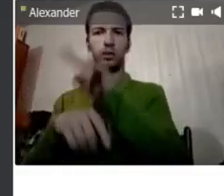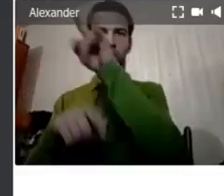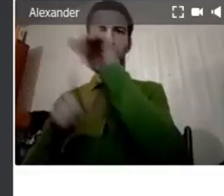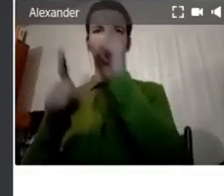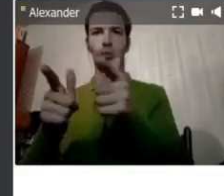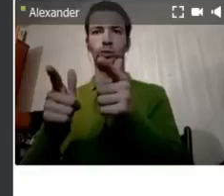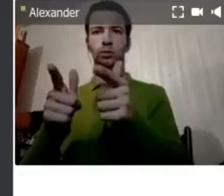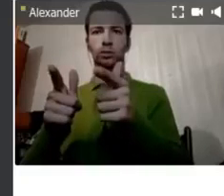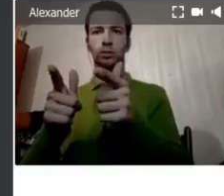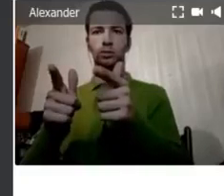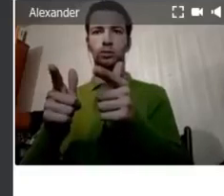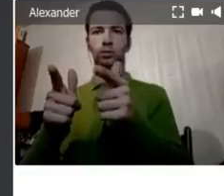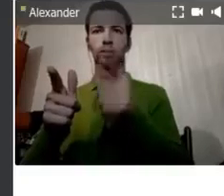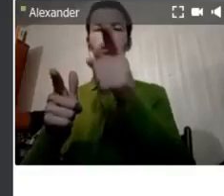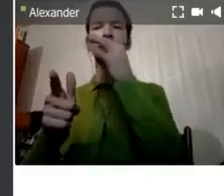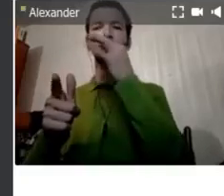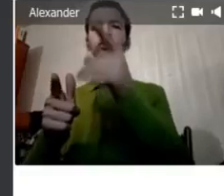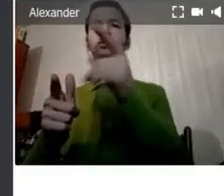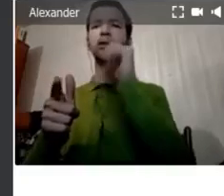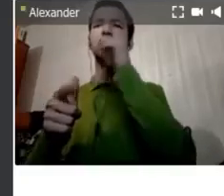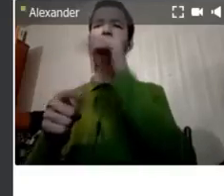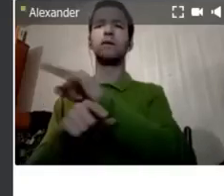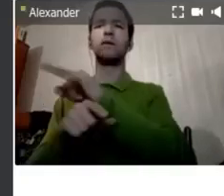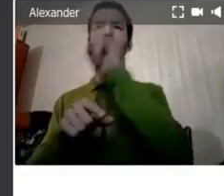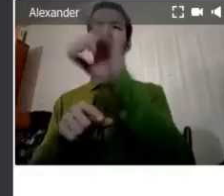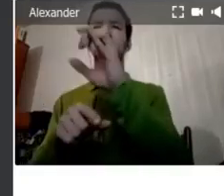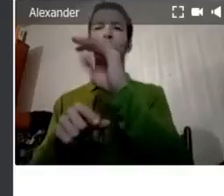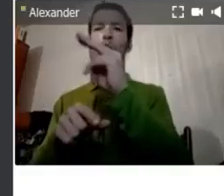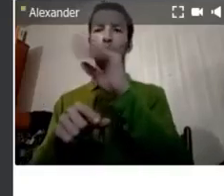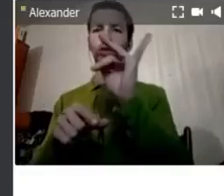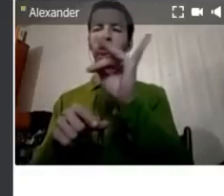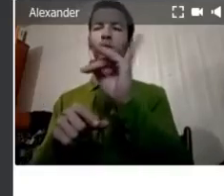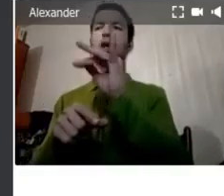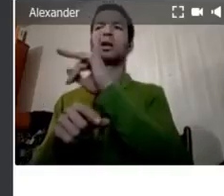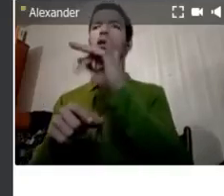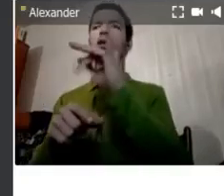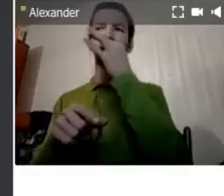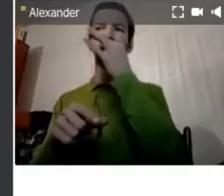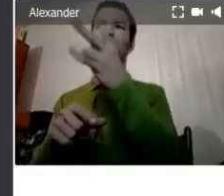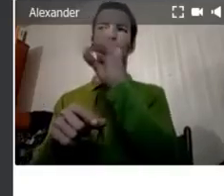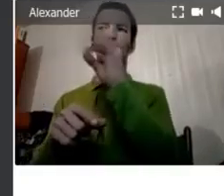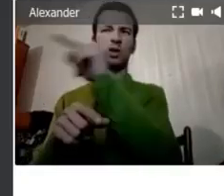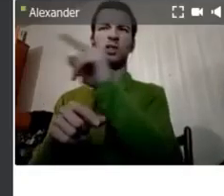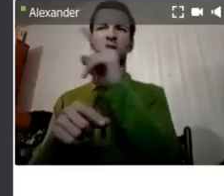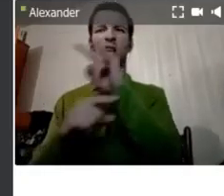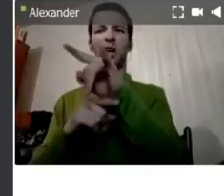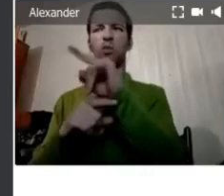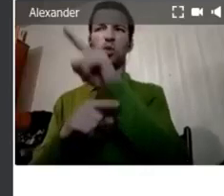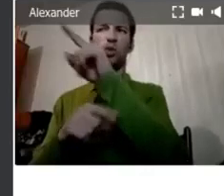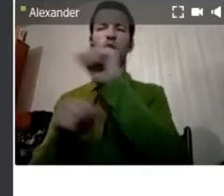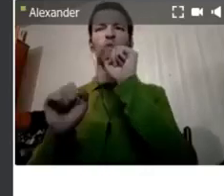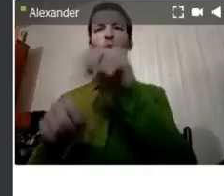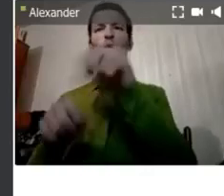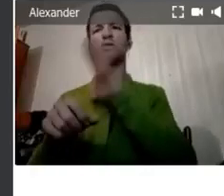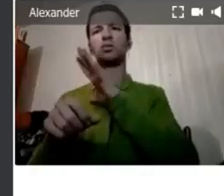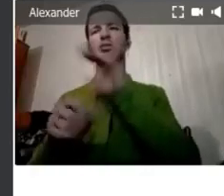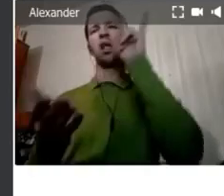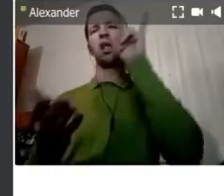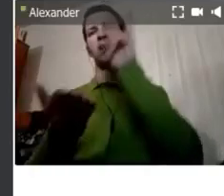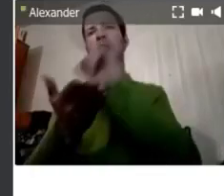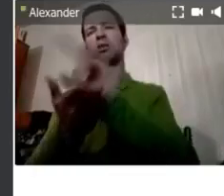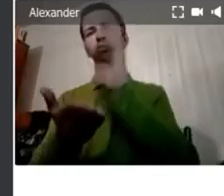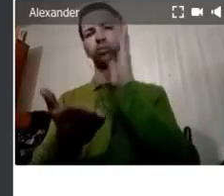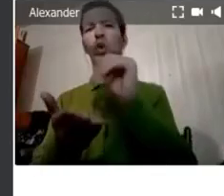быть уверены в квалифицированности пилота, в работоспособности всего самолета в целом. Да, то есть вы должны